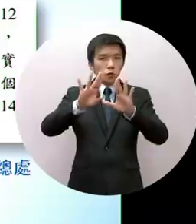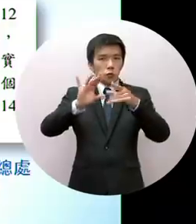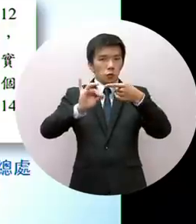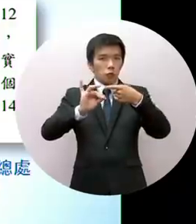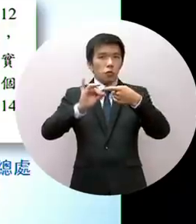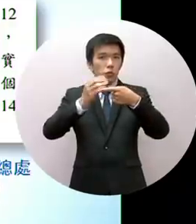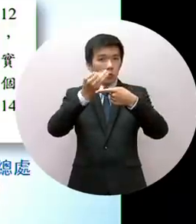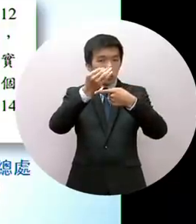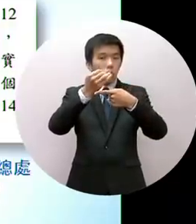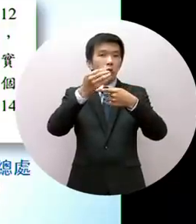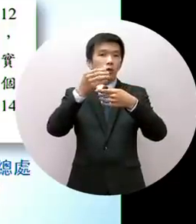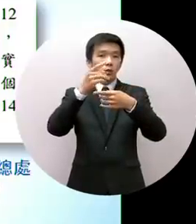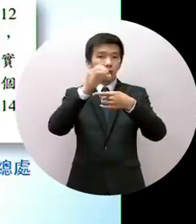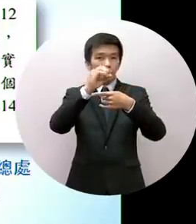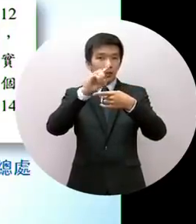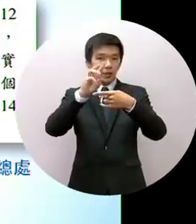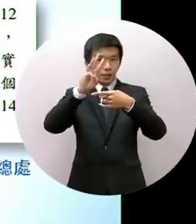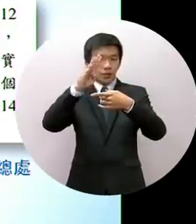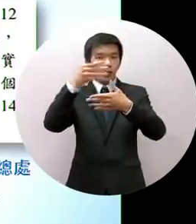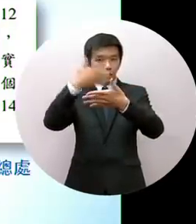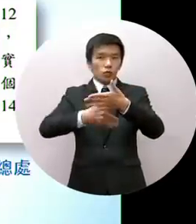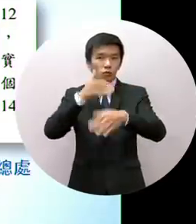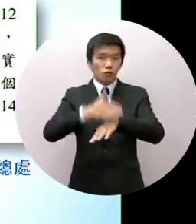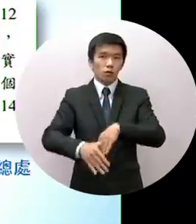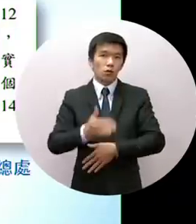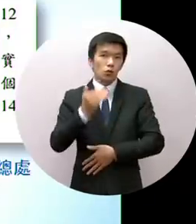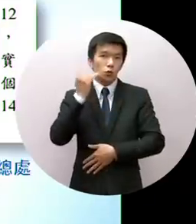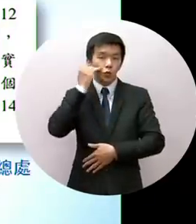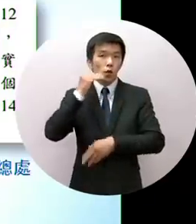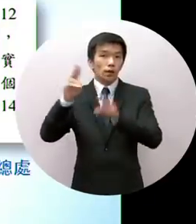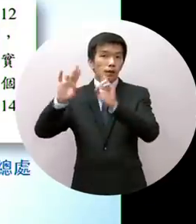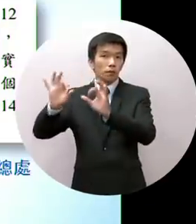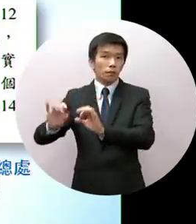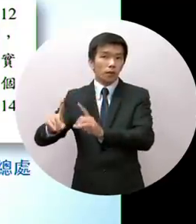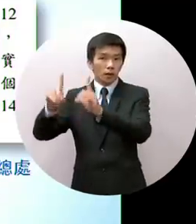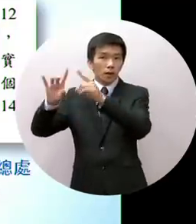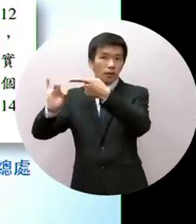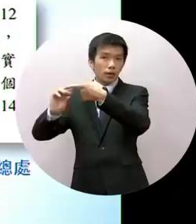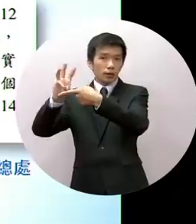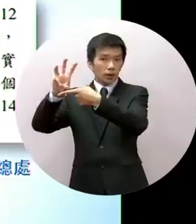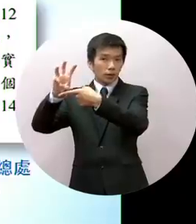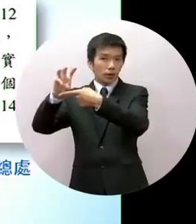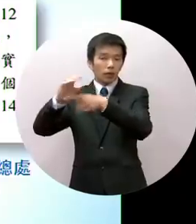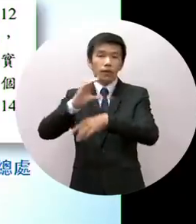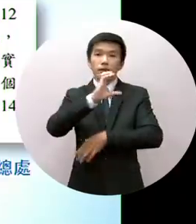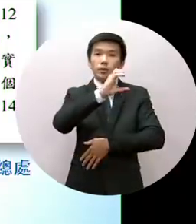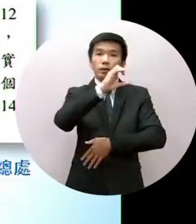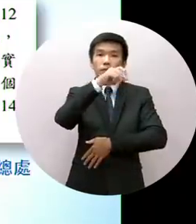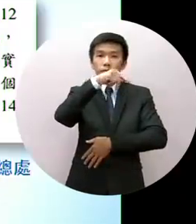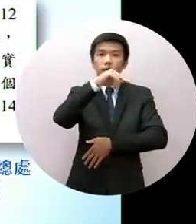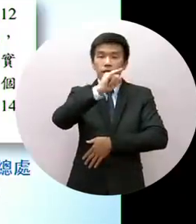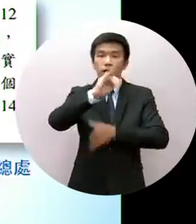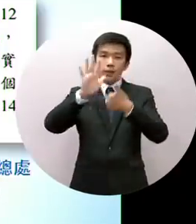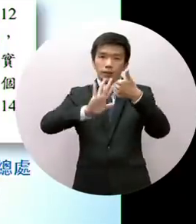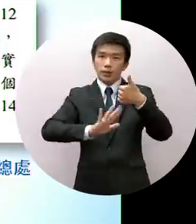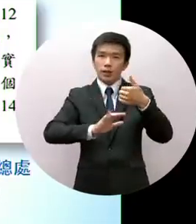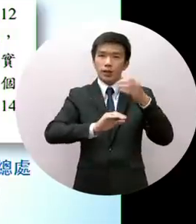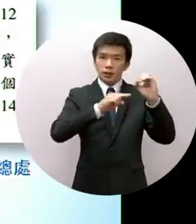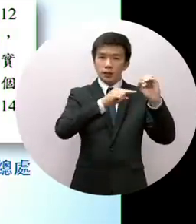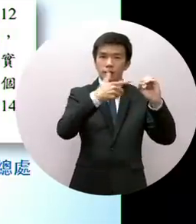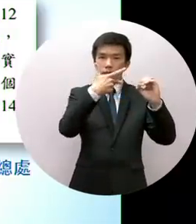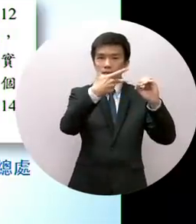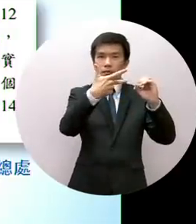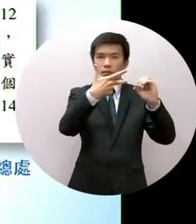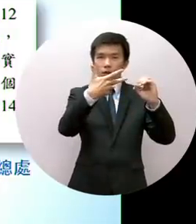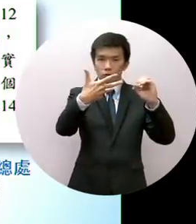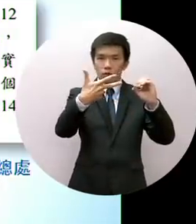如果涨了33%，我们的 CPI 的影响是 0.86度，我们